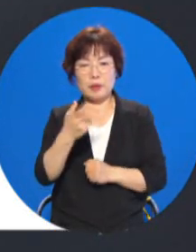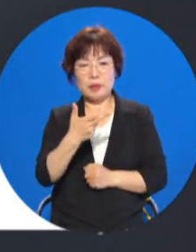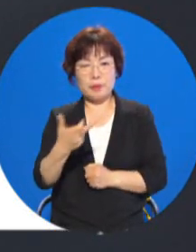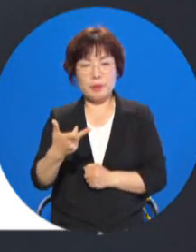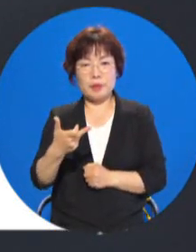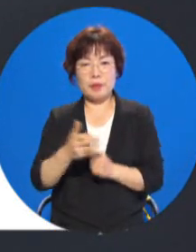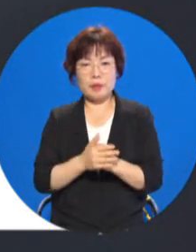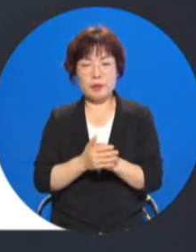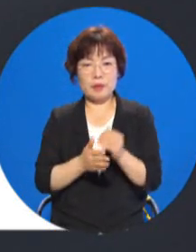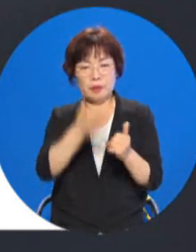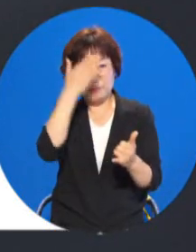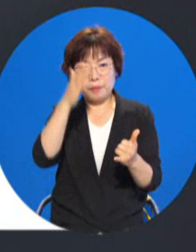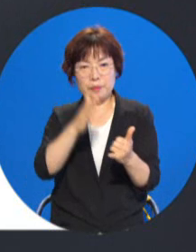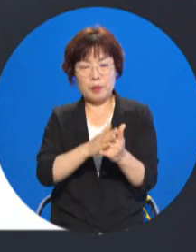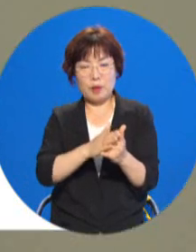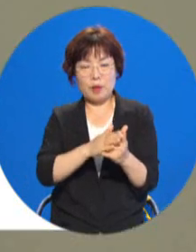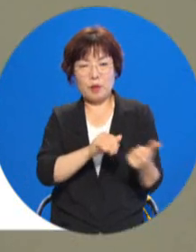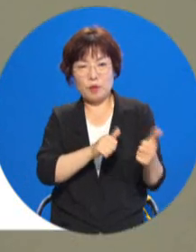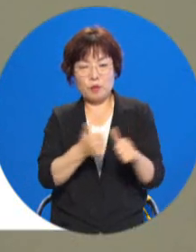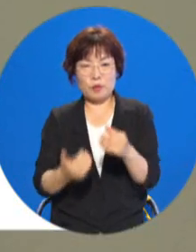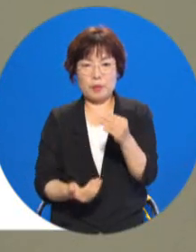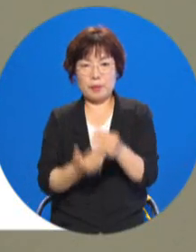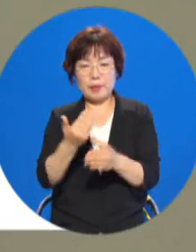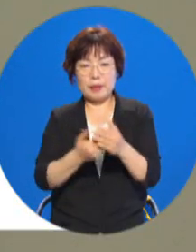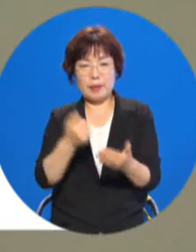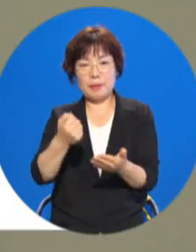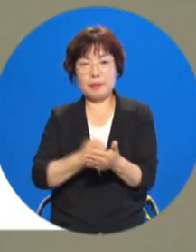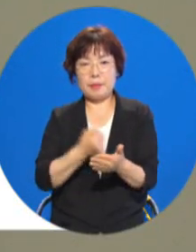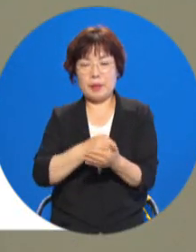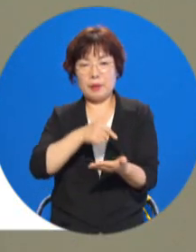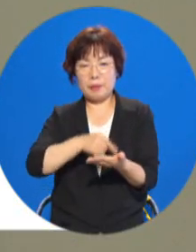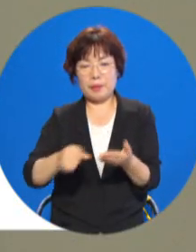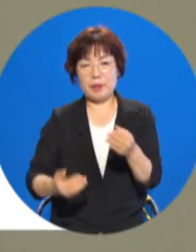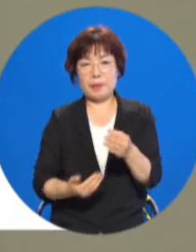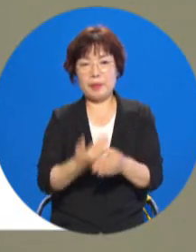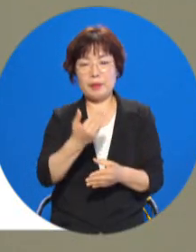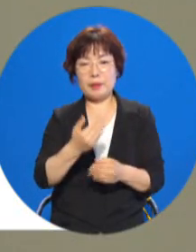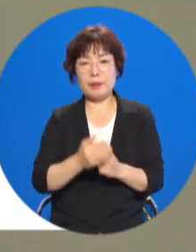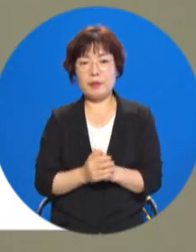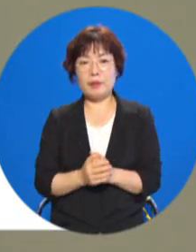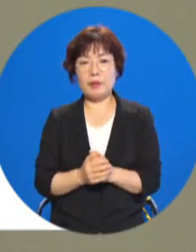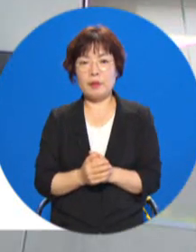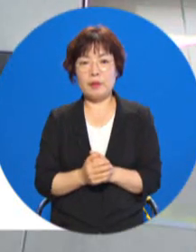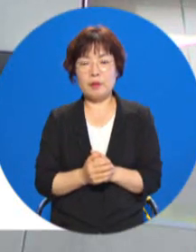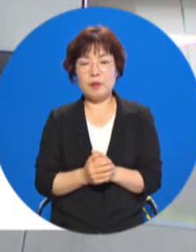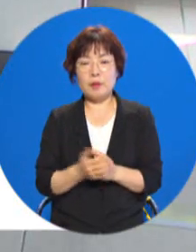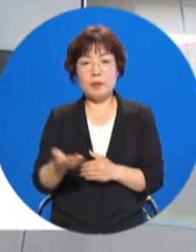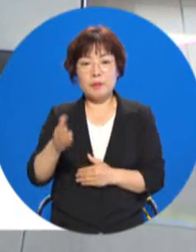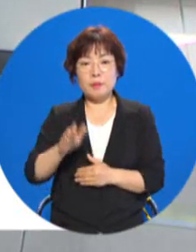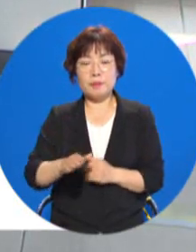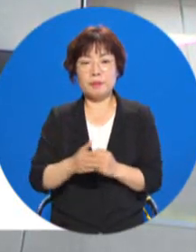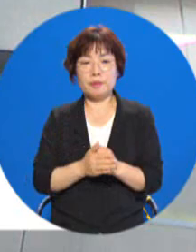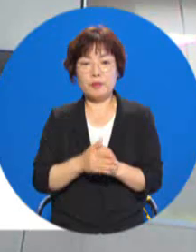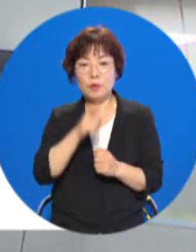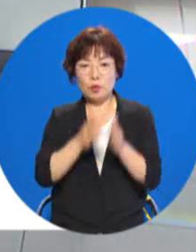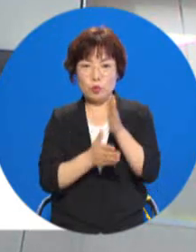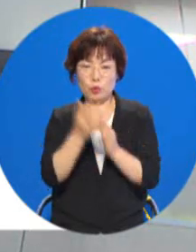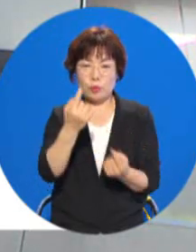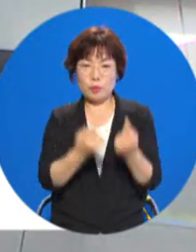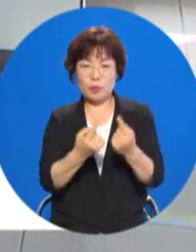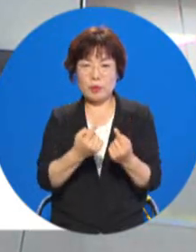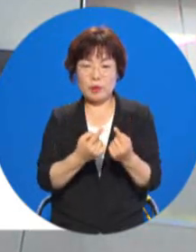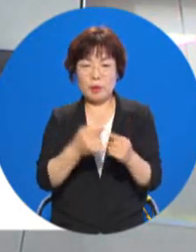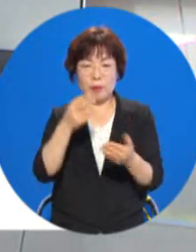2017년 청소년 노동자가 잇따라 사망하는 등 안타까운 피해가 이어지고 있다고 밝혔습니다. 주 의원은 그러면서 여수에 비해